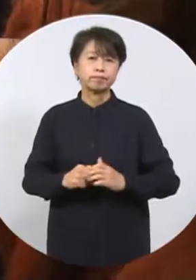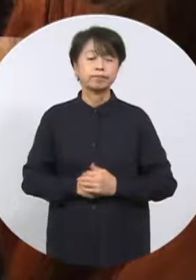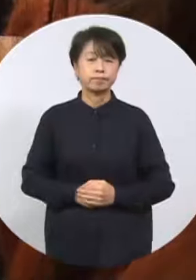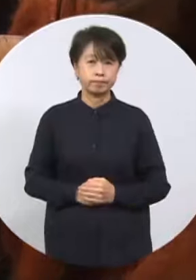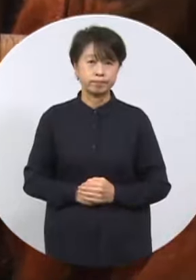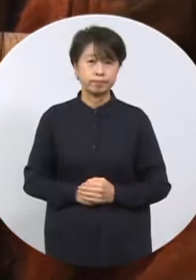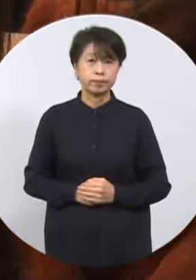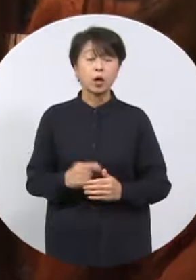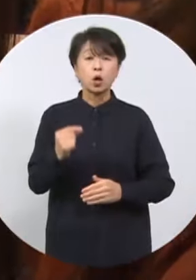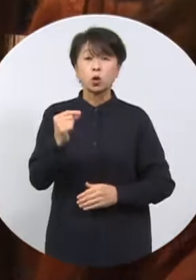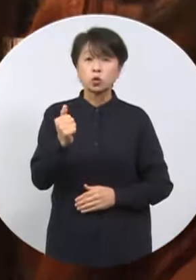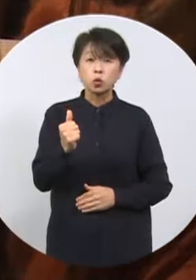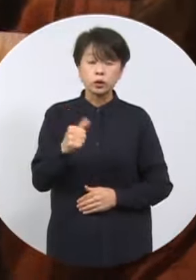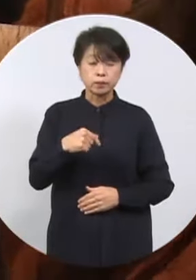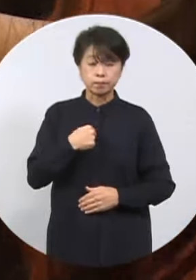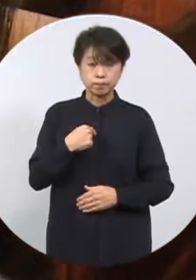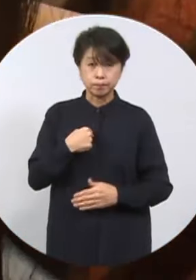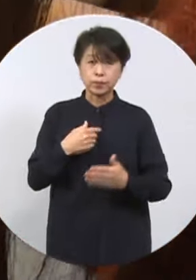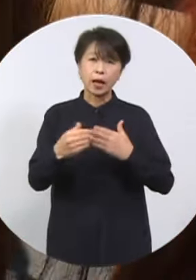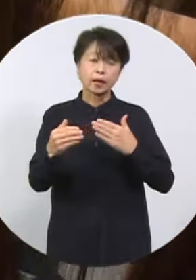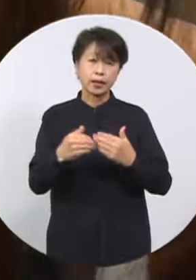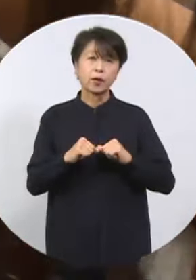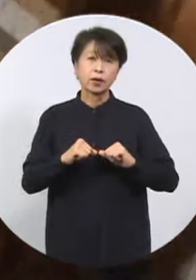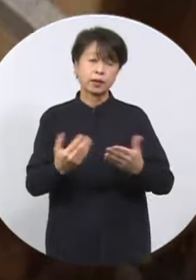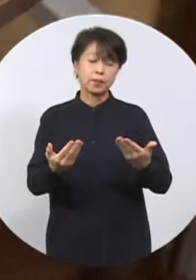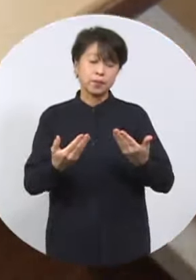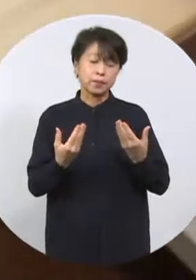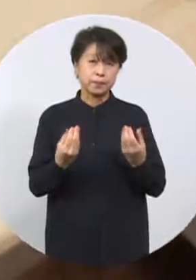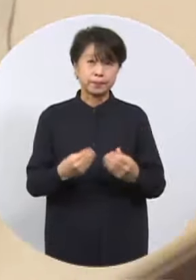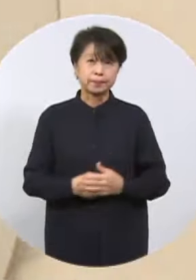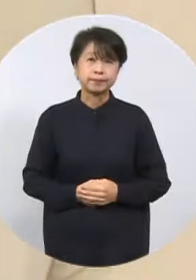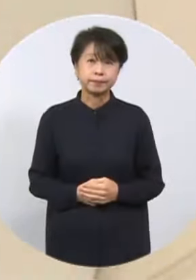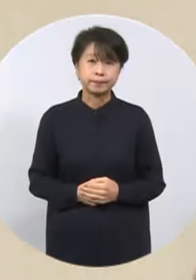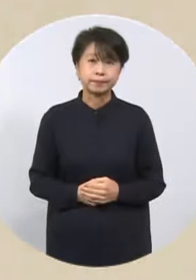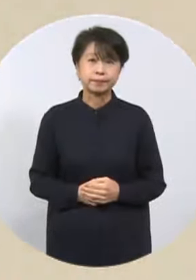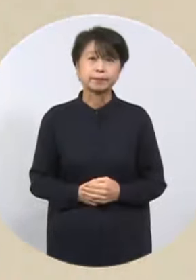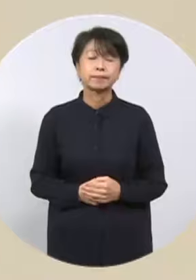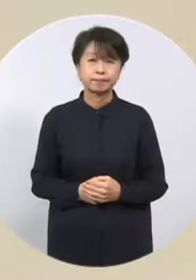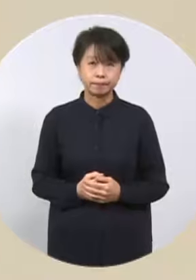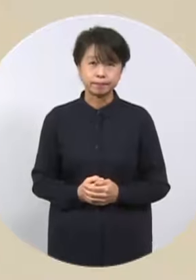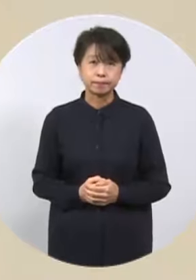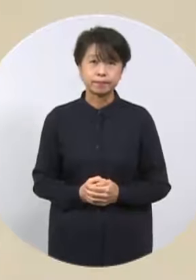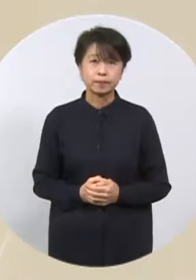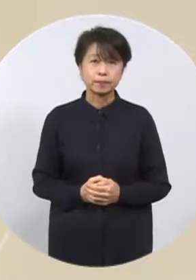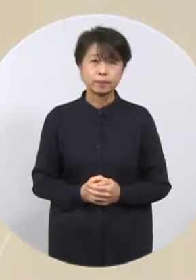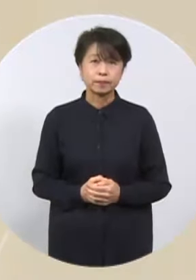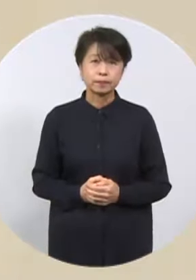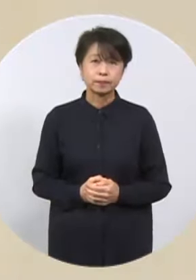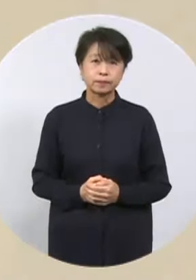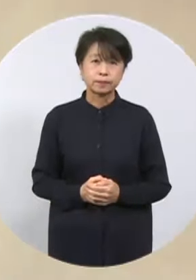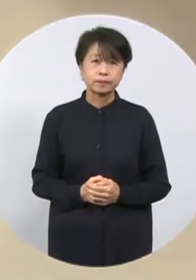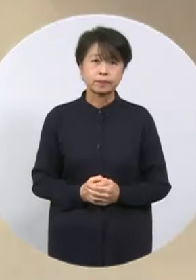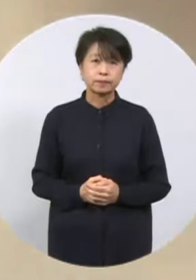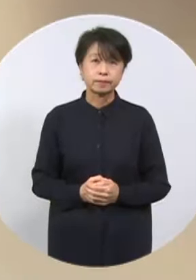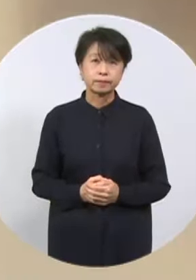で、少し私も絵付けの体験をさせていただきました。 周りくるっと花びら描いて ます。ずっと